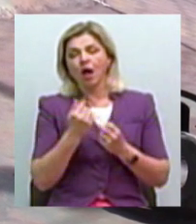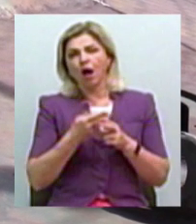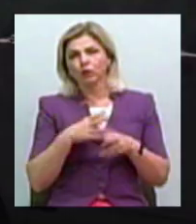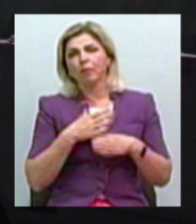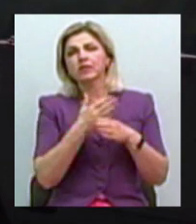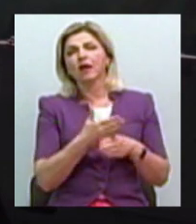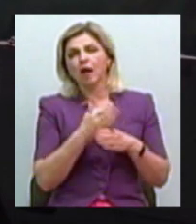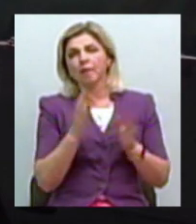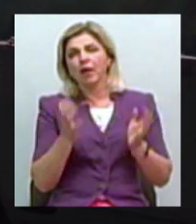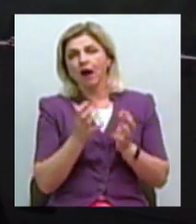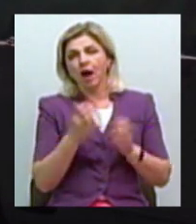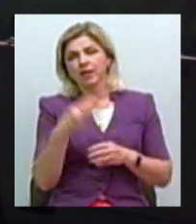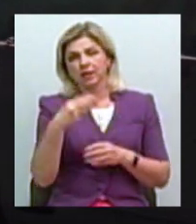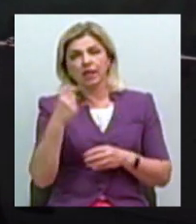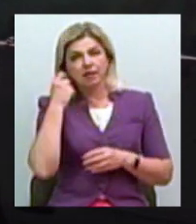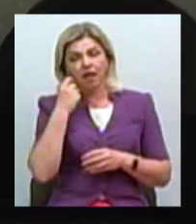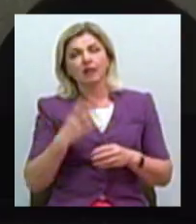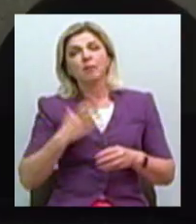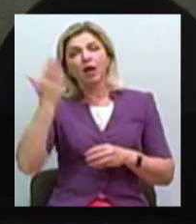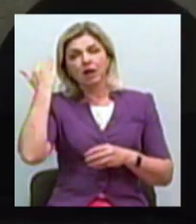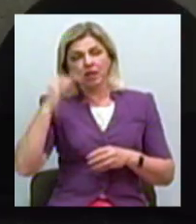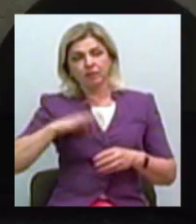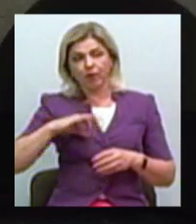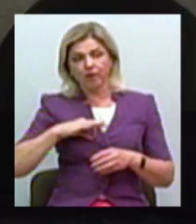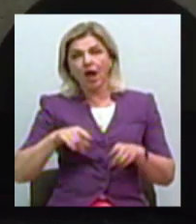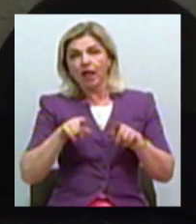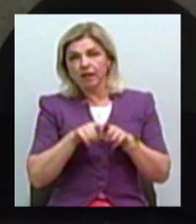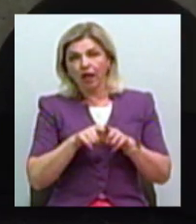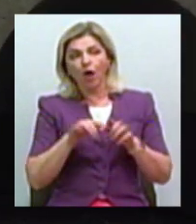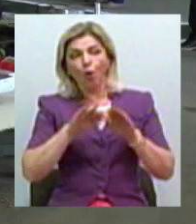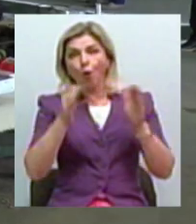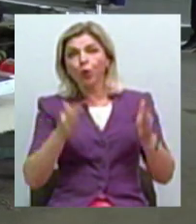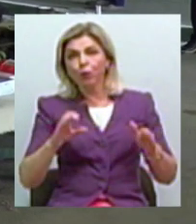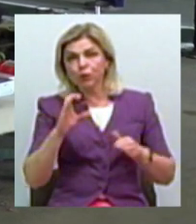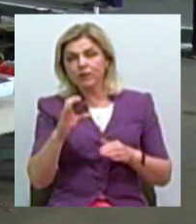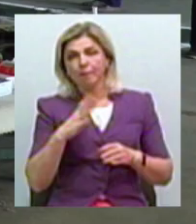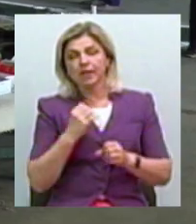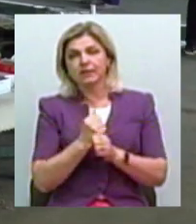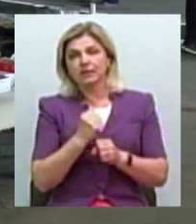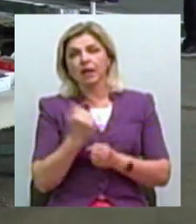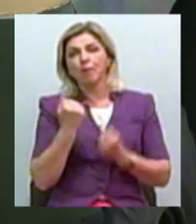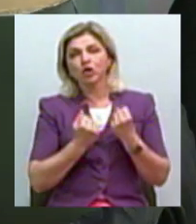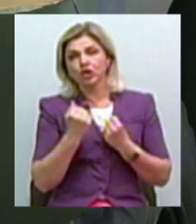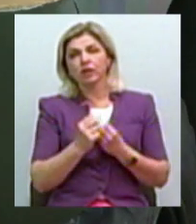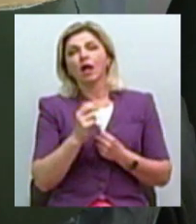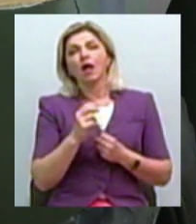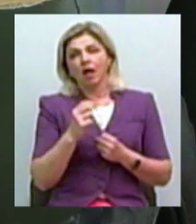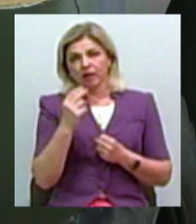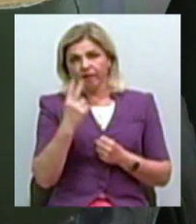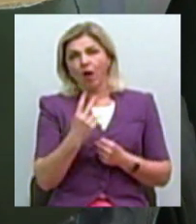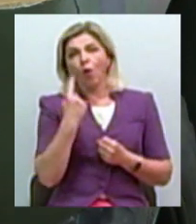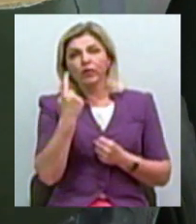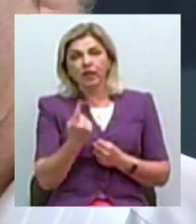років. Вони раніше використовувались. З такого корпусу зібрана і бойова розвідувальна машина БРДМ-2Л1. Тут на підприємстві